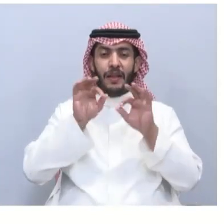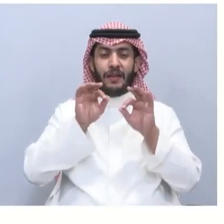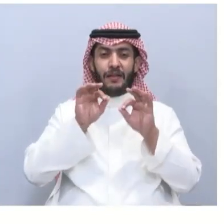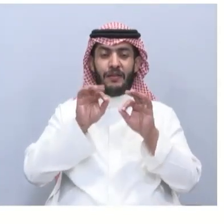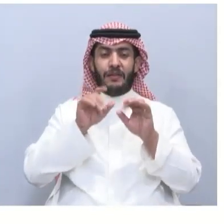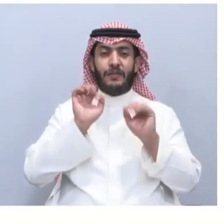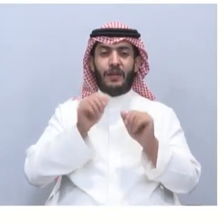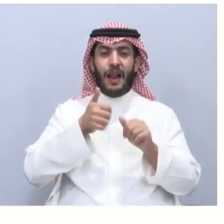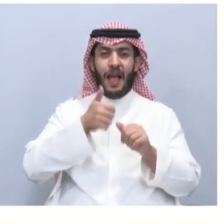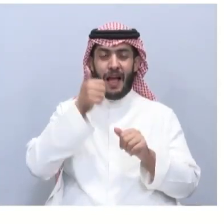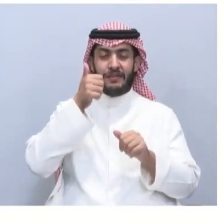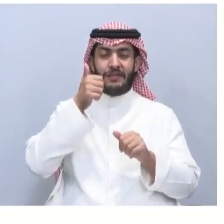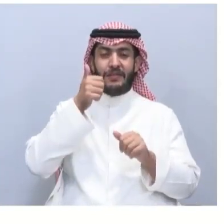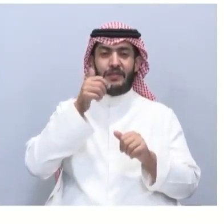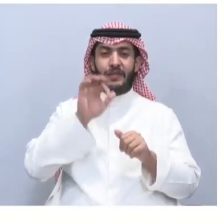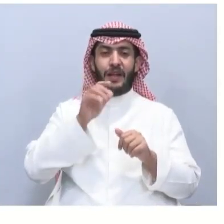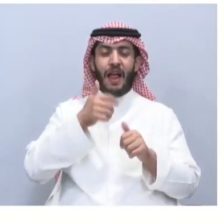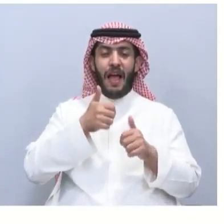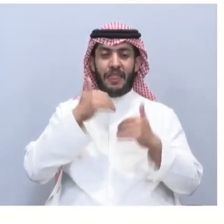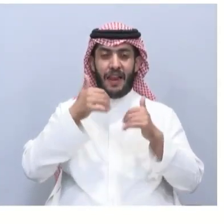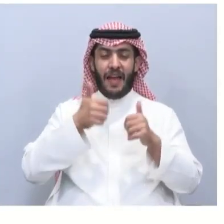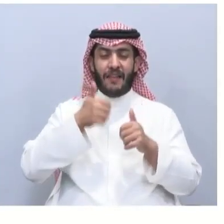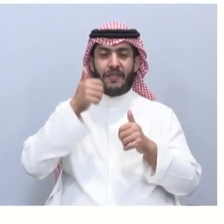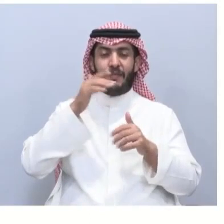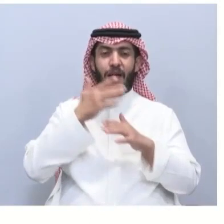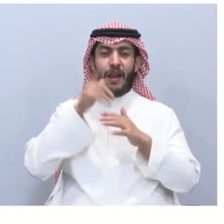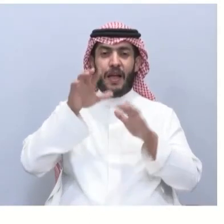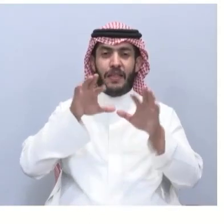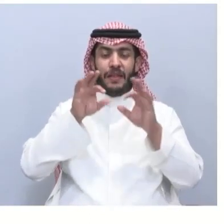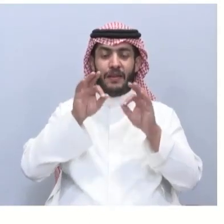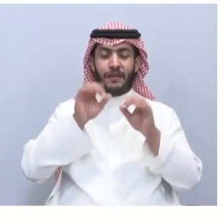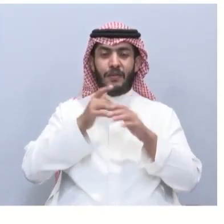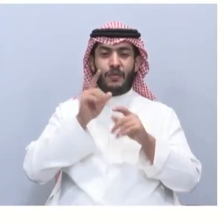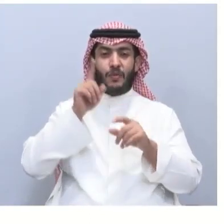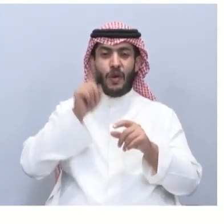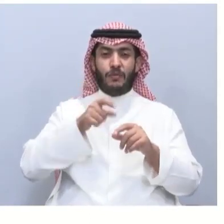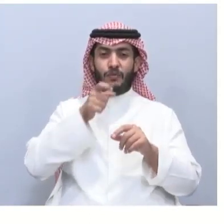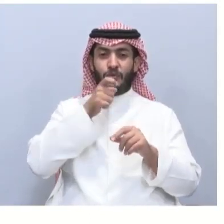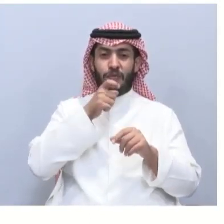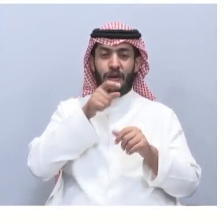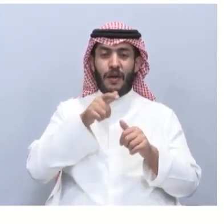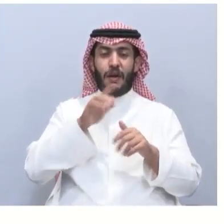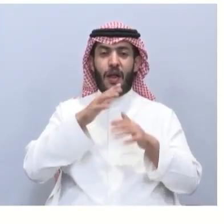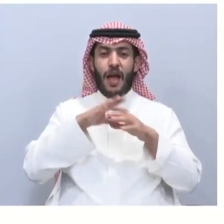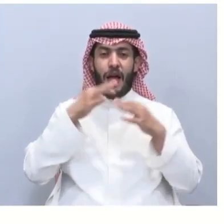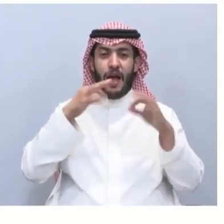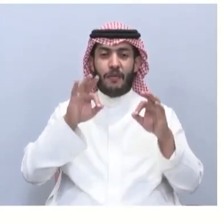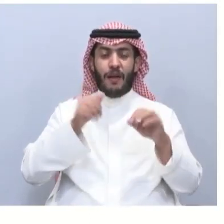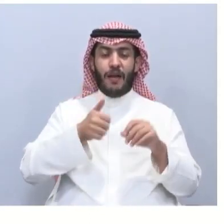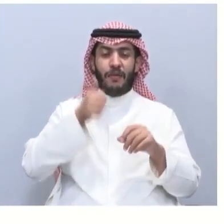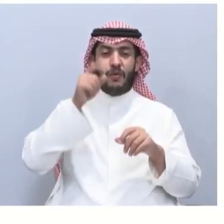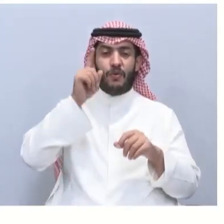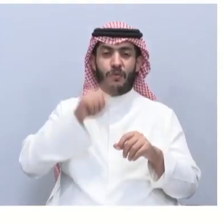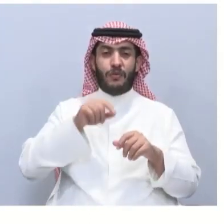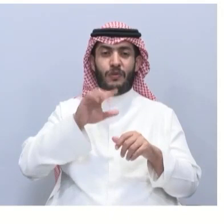الشيء الاحسن والشيء الافضل كما اختار الله عز وجل لنا يوم الجمعه لهذه الامه وهو